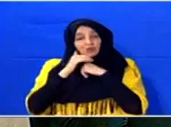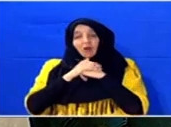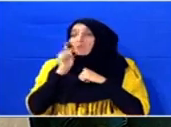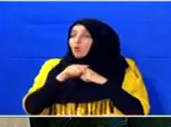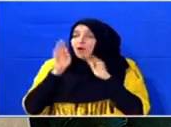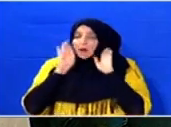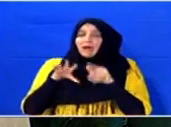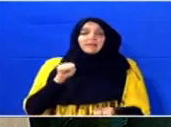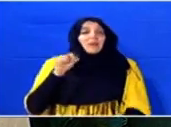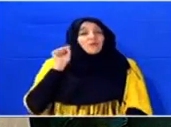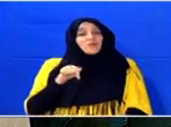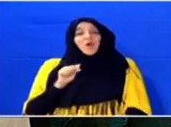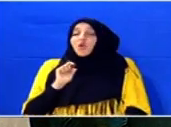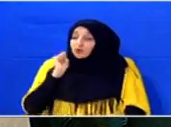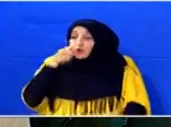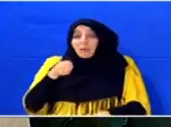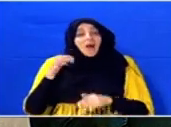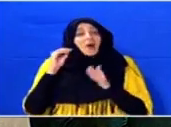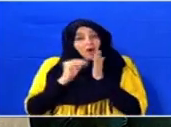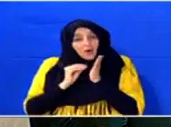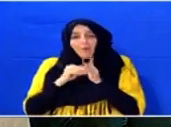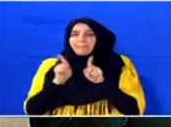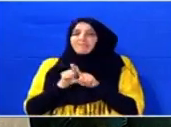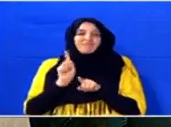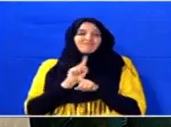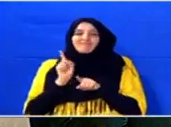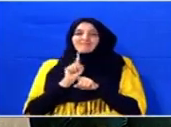هذا مره اخرى ايضا مصري